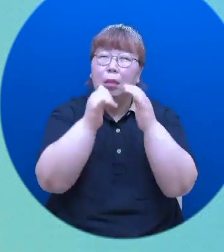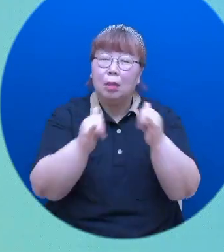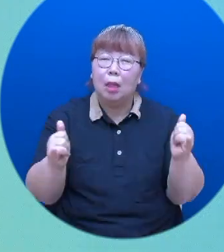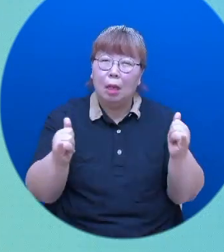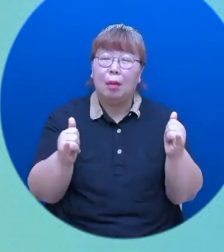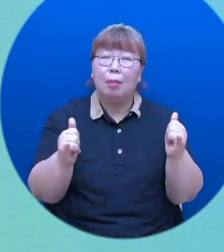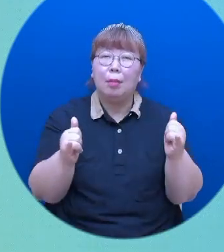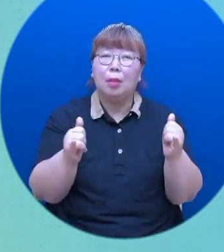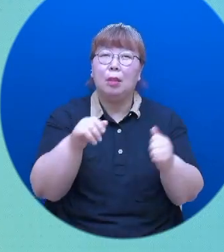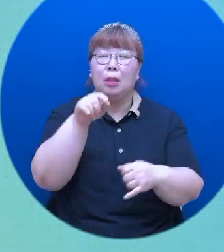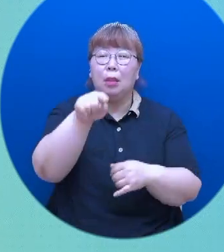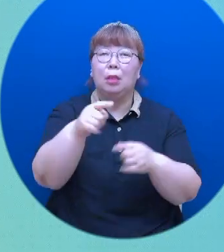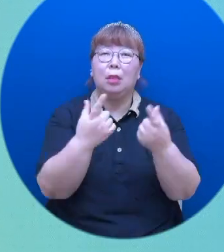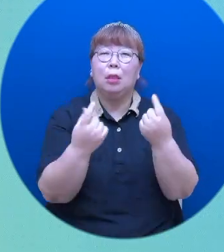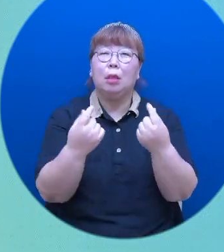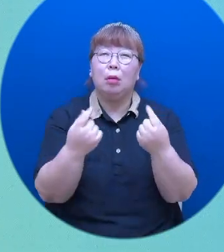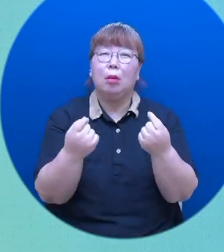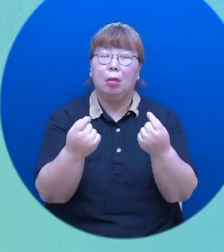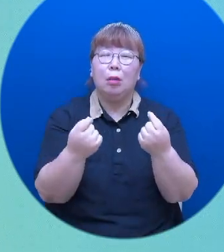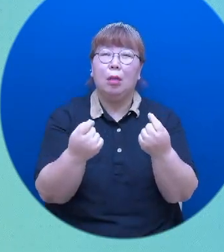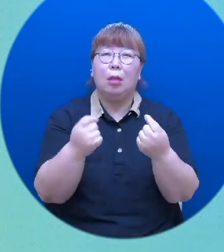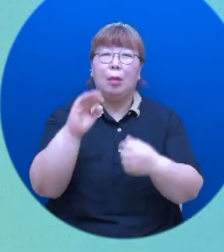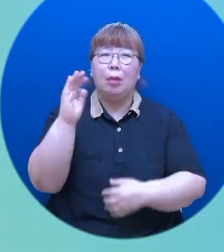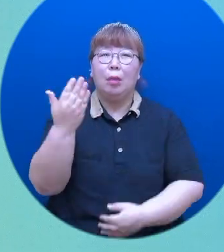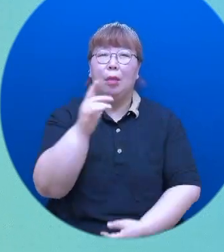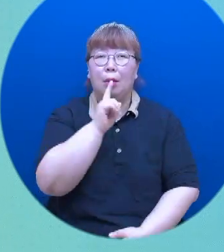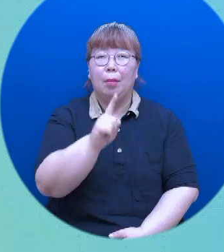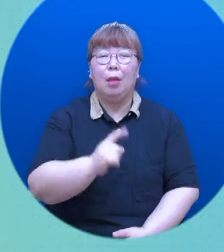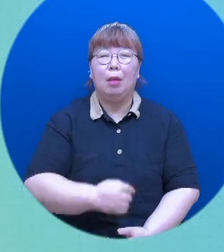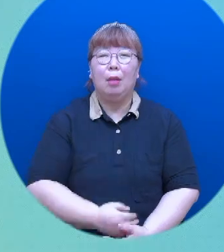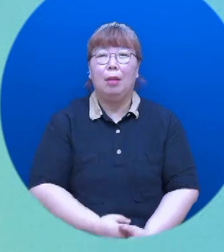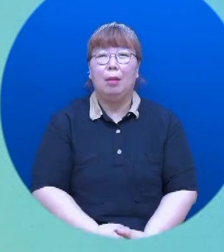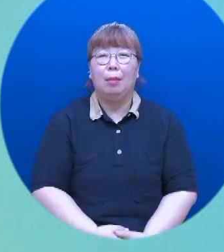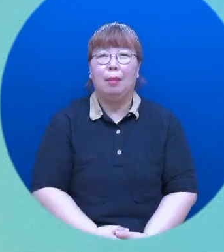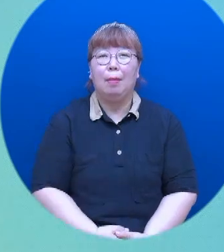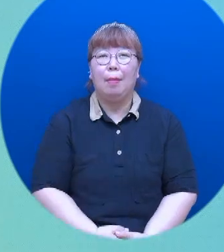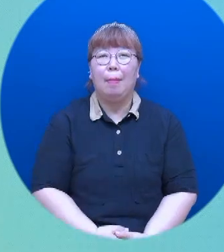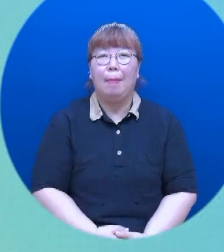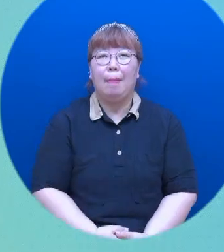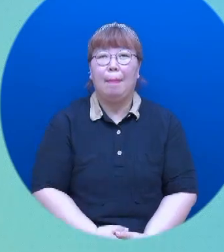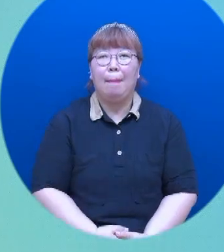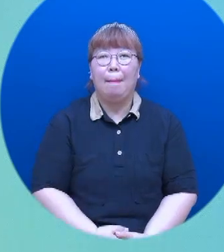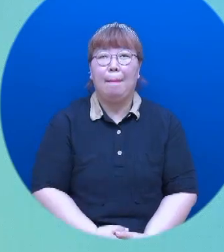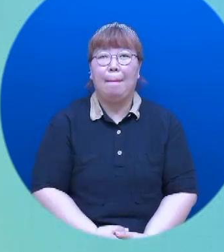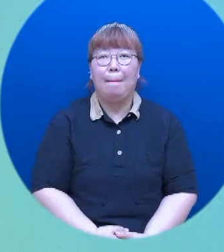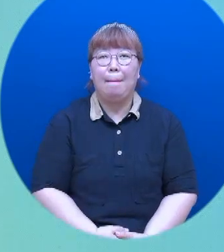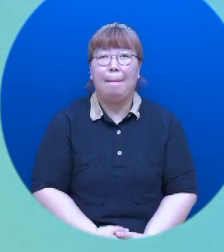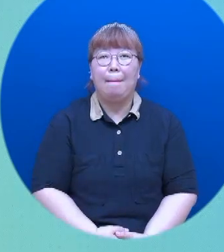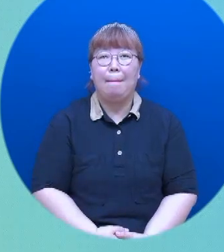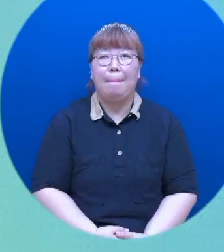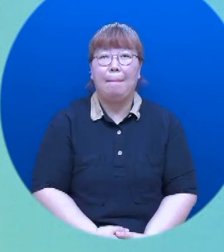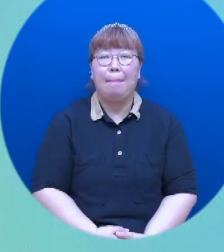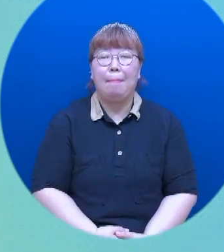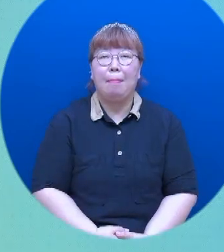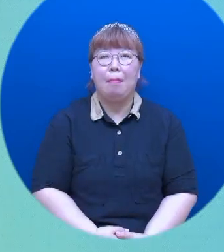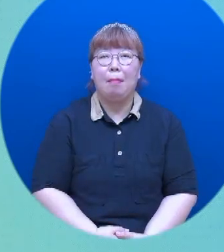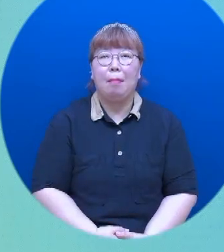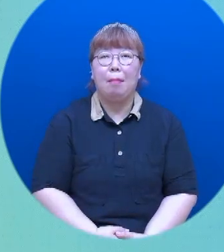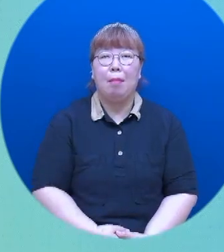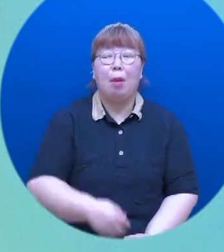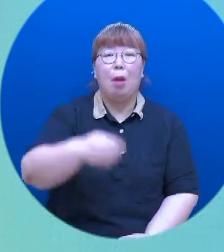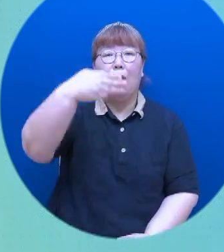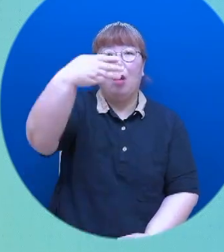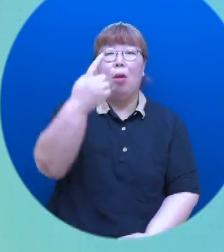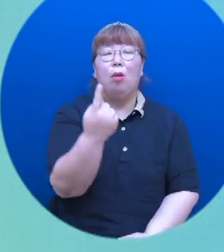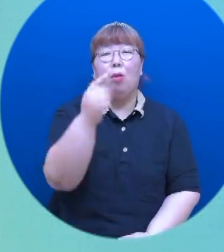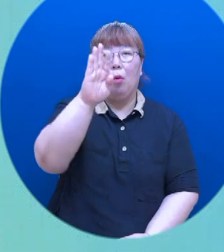브리꼴레르 같은 사람이어야 한다 라고 이야기합니다. 그러면서 로빈슨